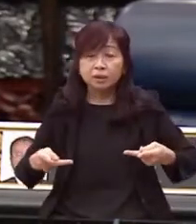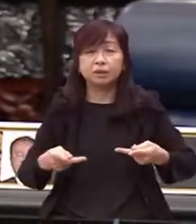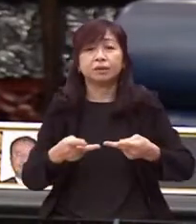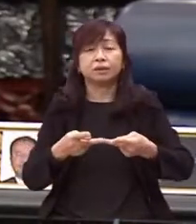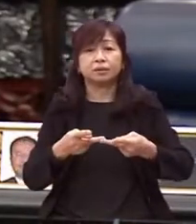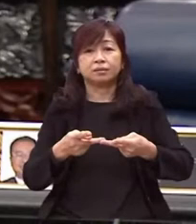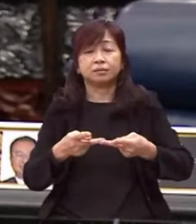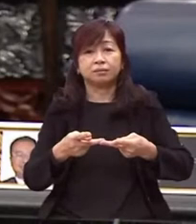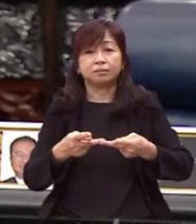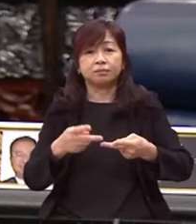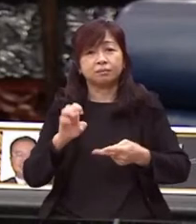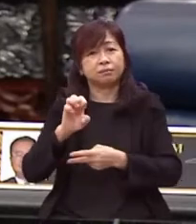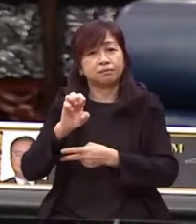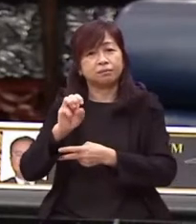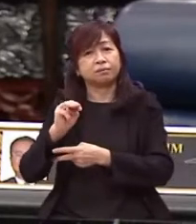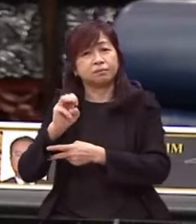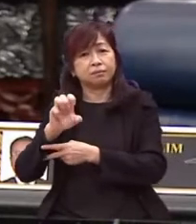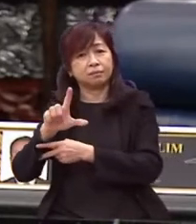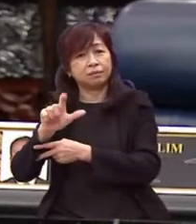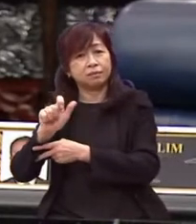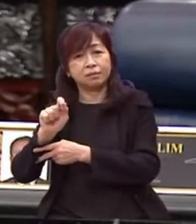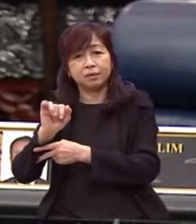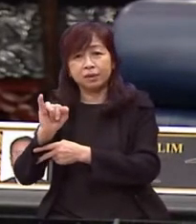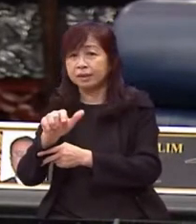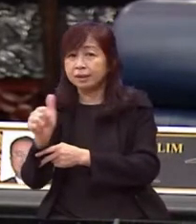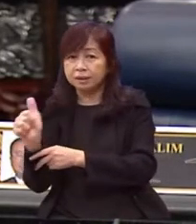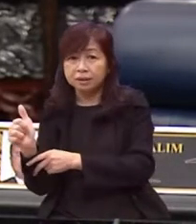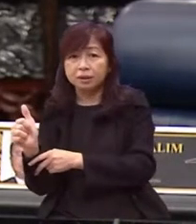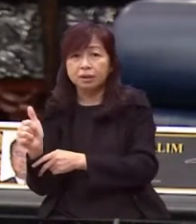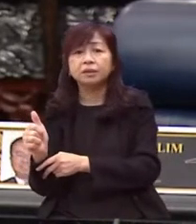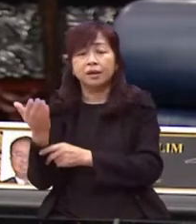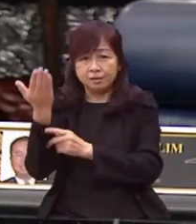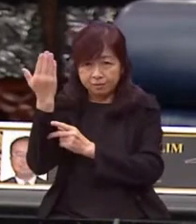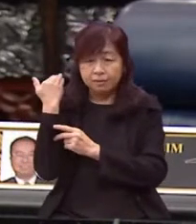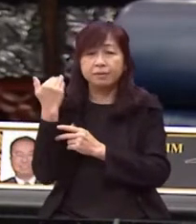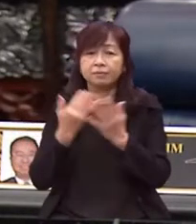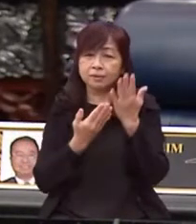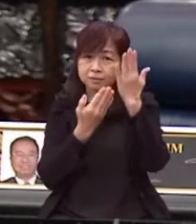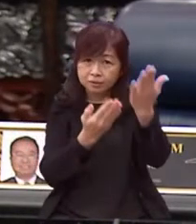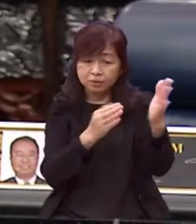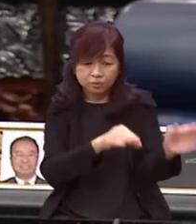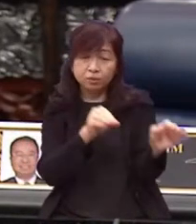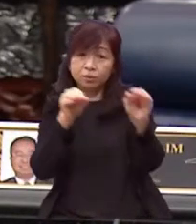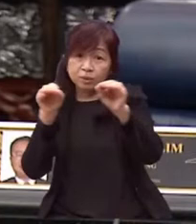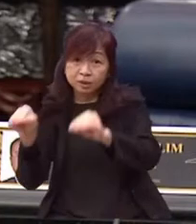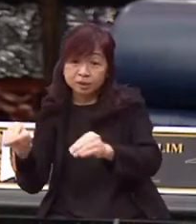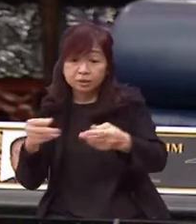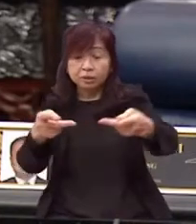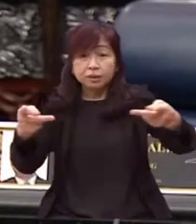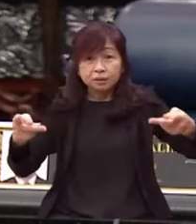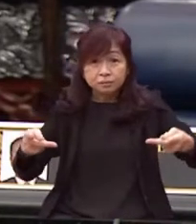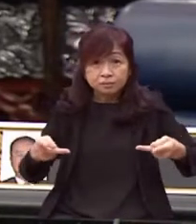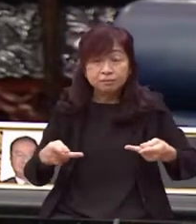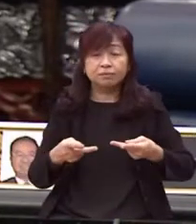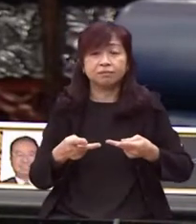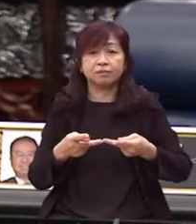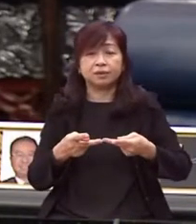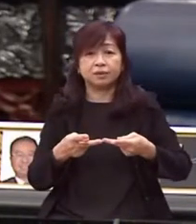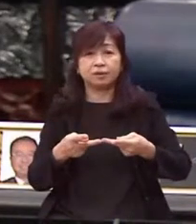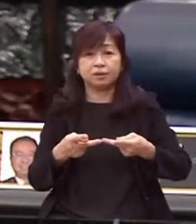kemesah dan sebagainya jadi pernah ada cadangan ya sebelum ini untuk dipindahkan ke kawasan janda baik